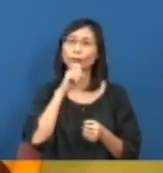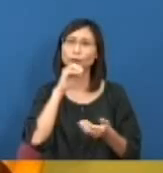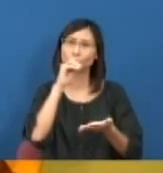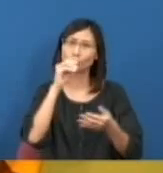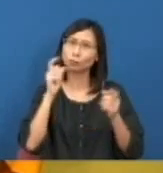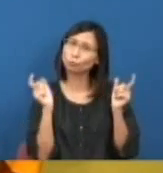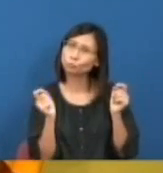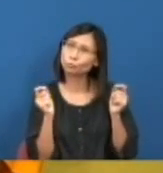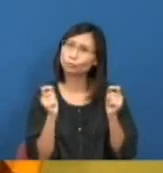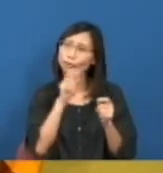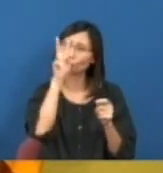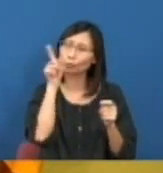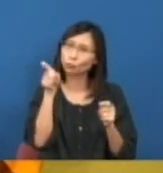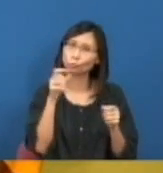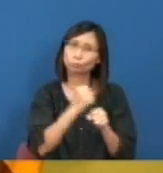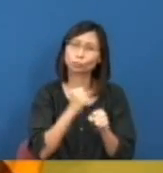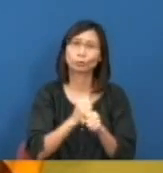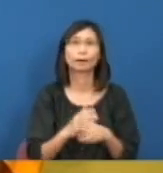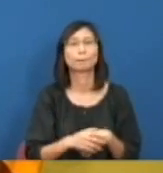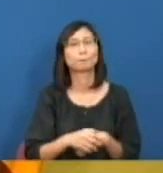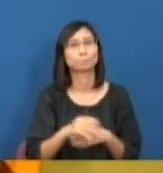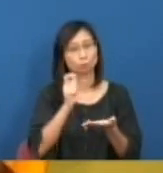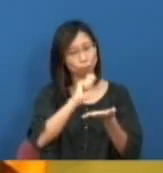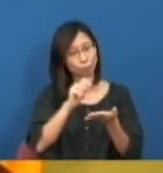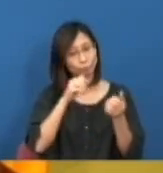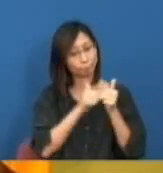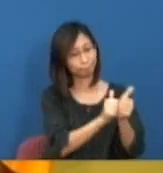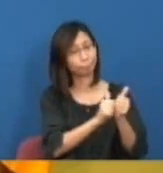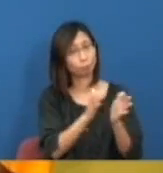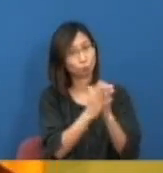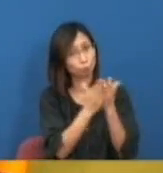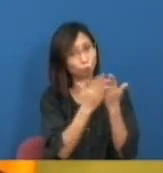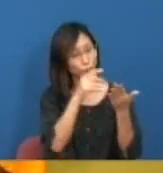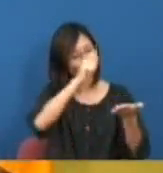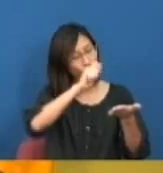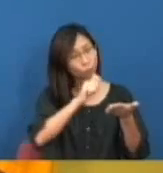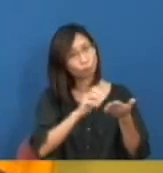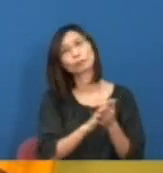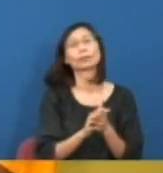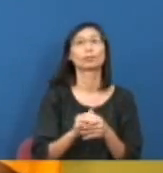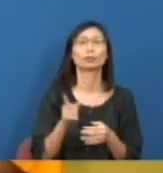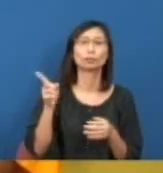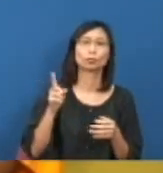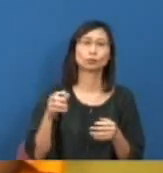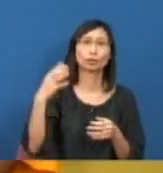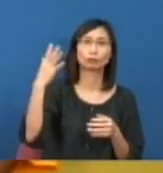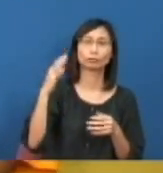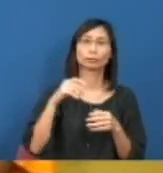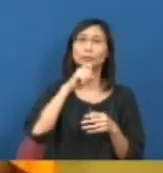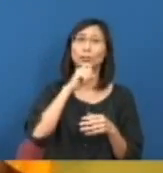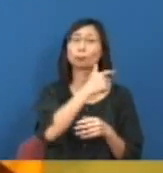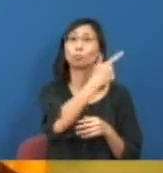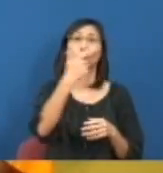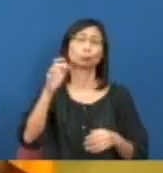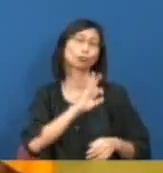啦？如果根據翻即係佢家團會碌，就係話因為最主要原因就係教協佢手上面有咁多嘅會員，咁喺香港一定有一定嘅